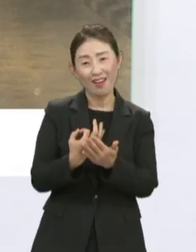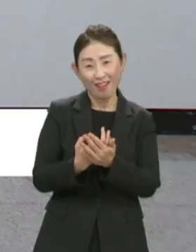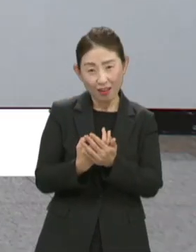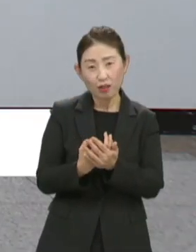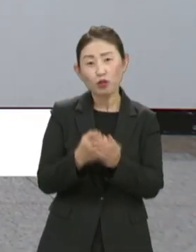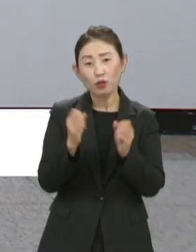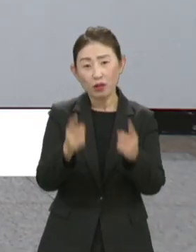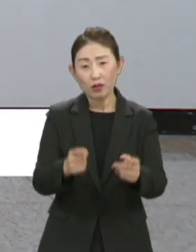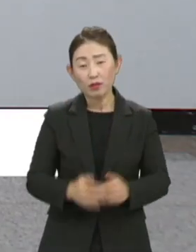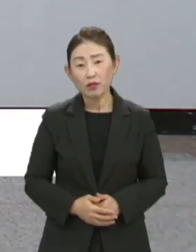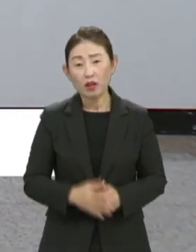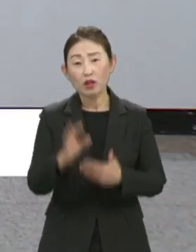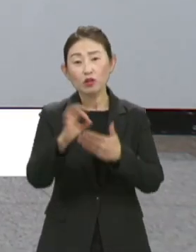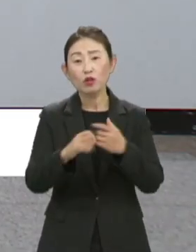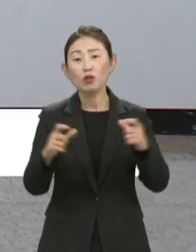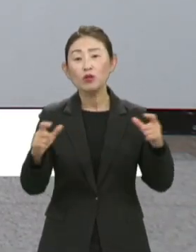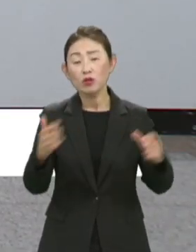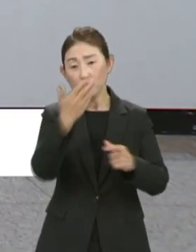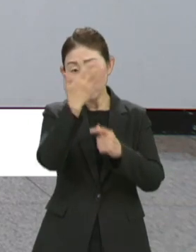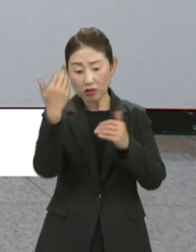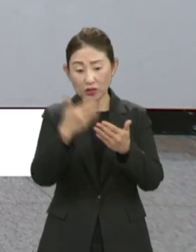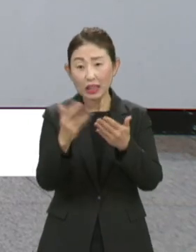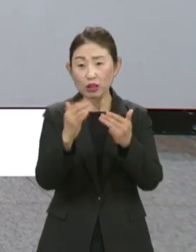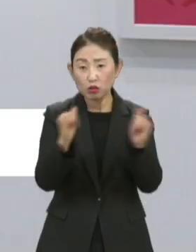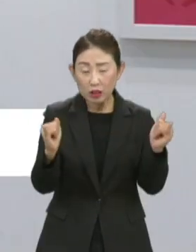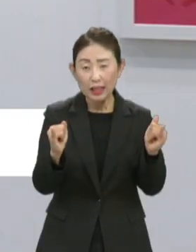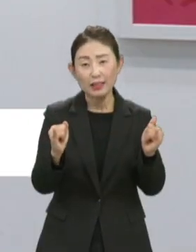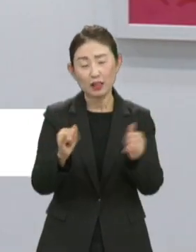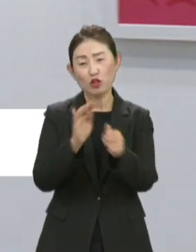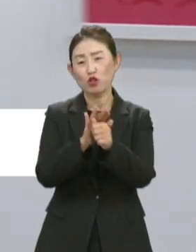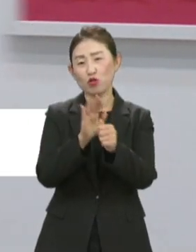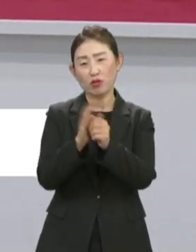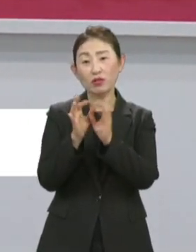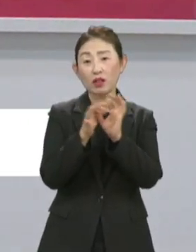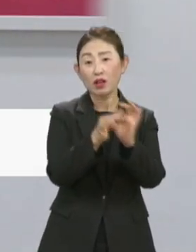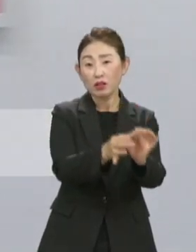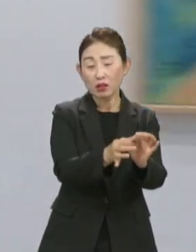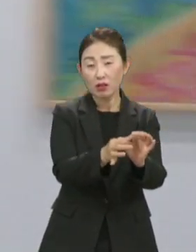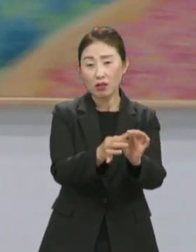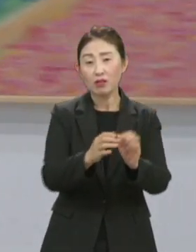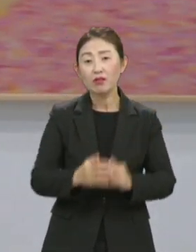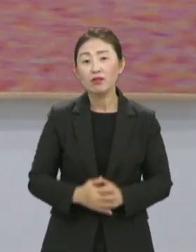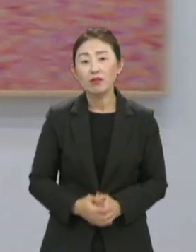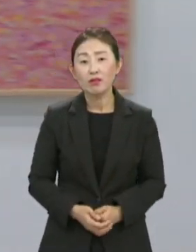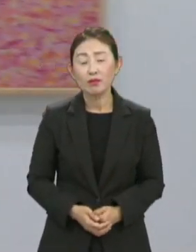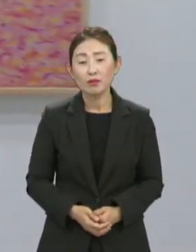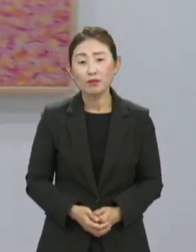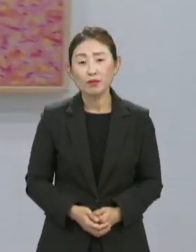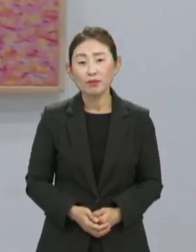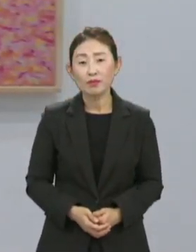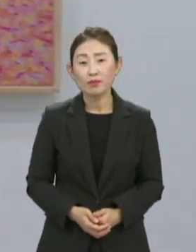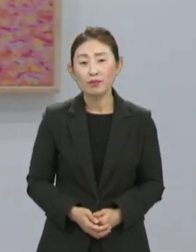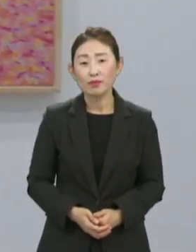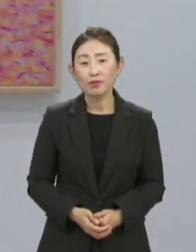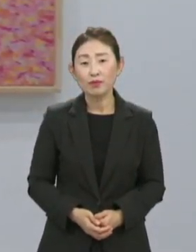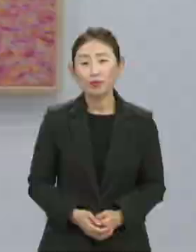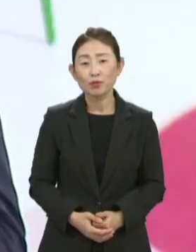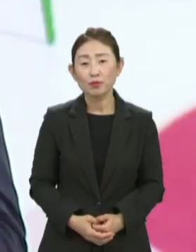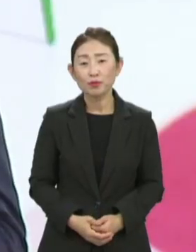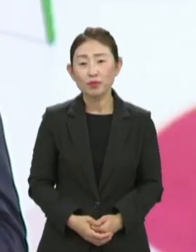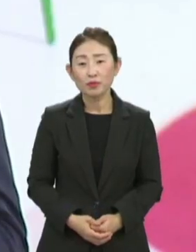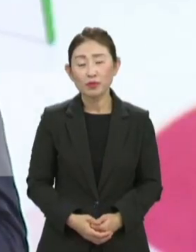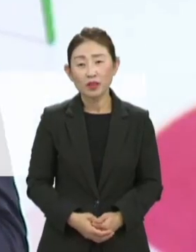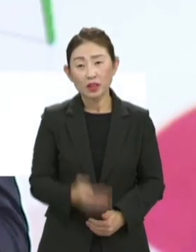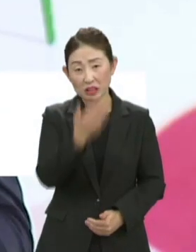있습니다. 대전 서구는 청년 예술가들의 창작 활동을 지원하며 지역의 새로운 활력을 만들어가고 있습니다.